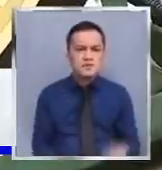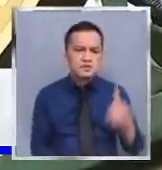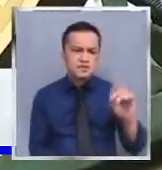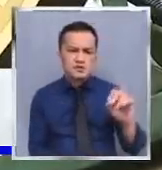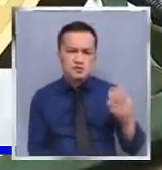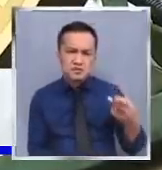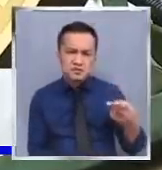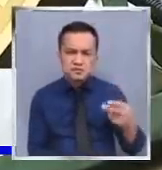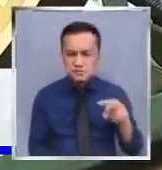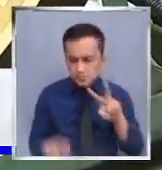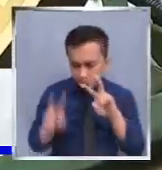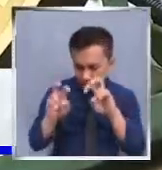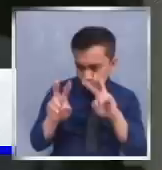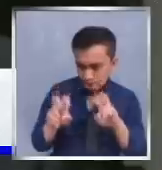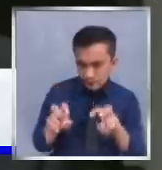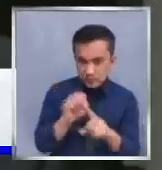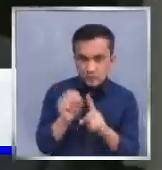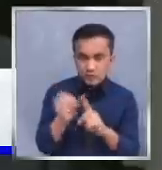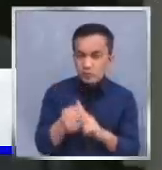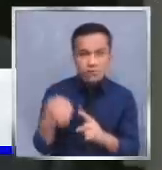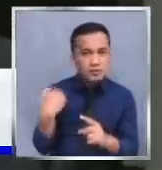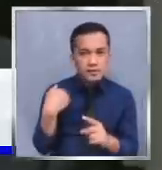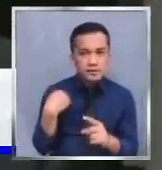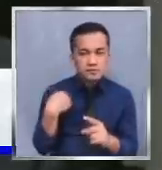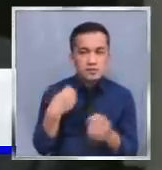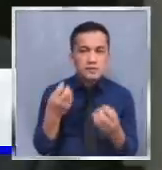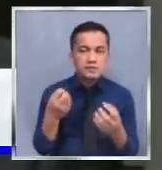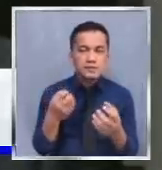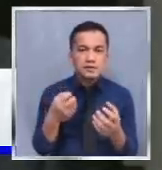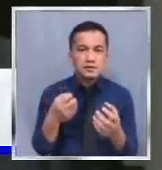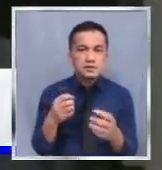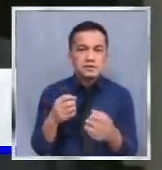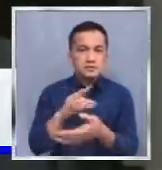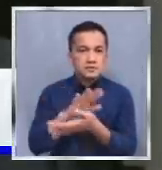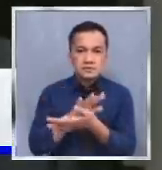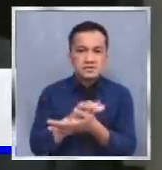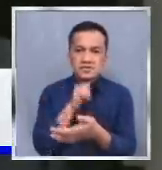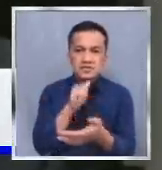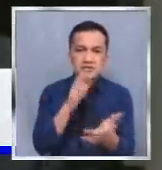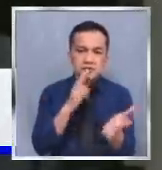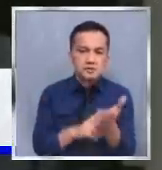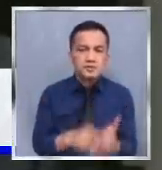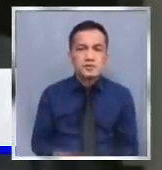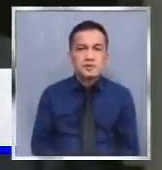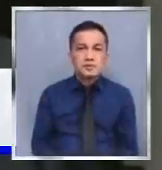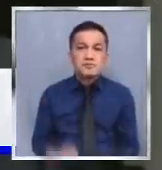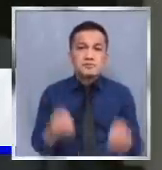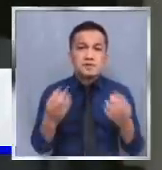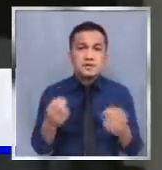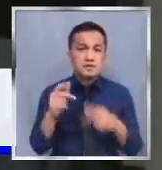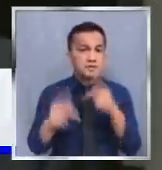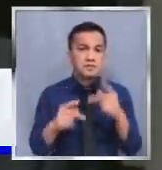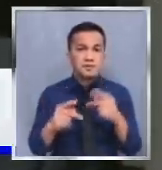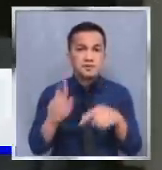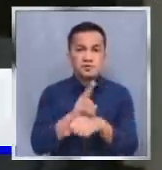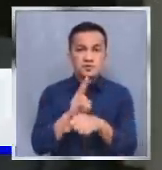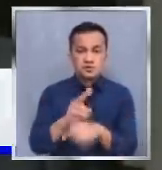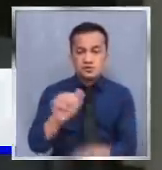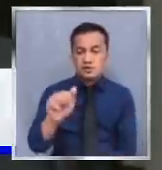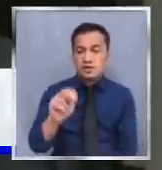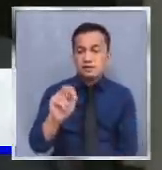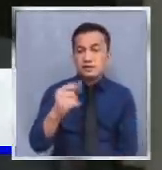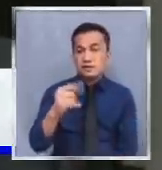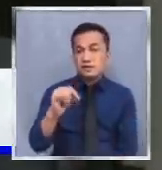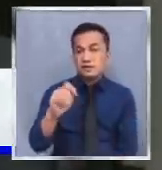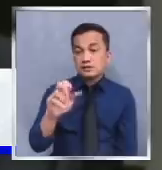may unreported cases din. Marami po sa ating kababayan gumagamit ng antigen test, kung saan marami sa ating mga kababayan